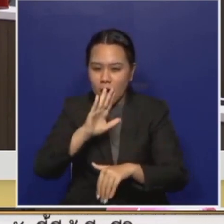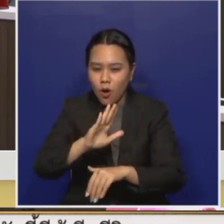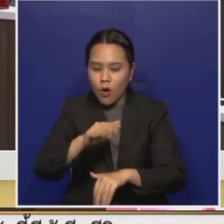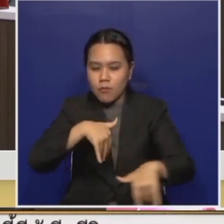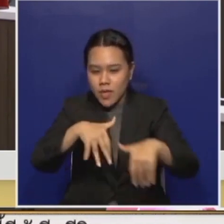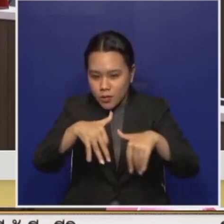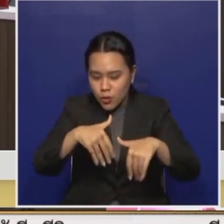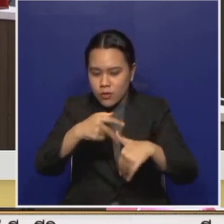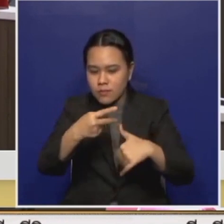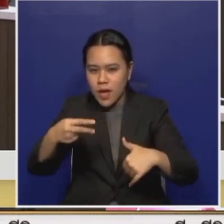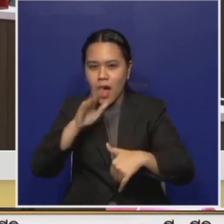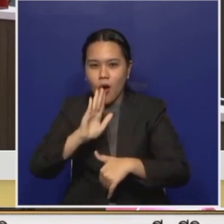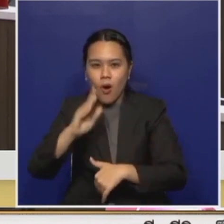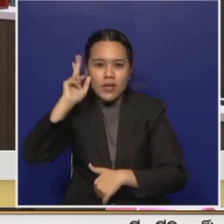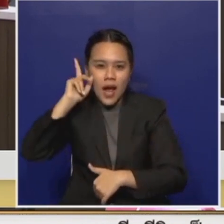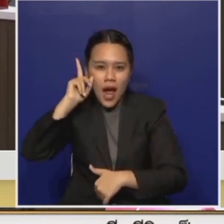าทาน